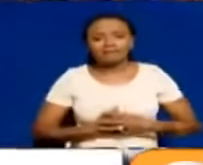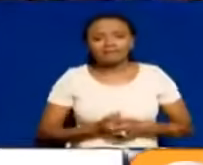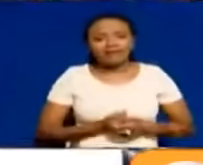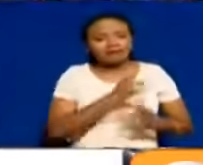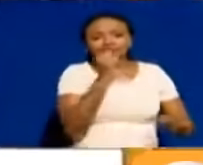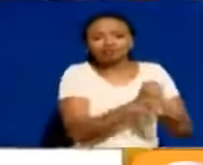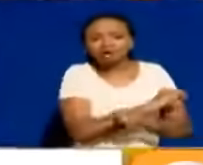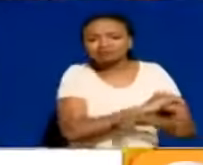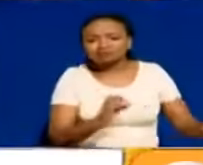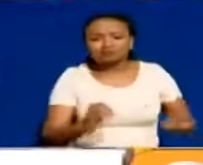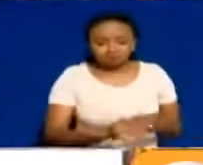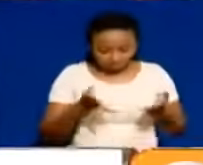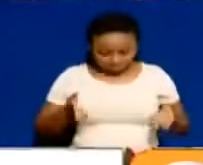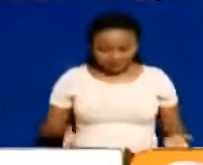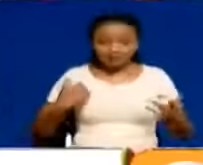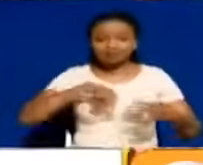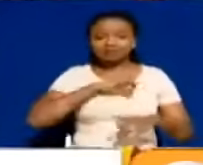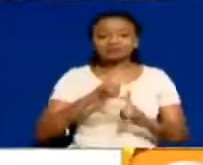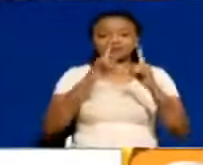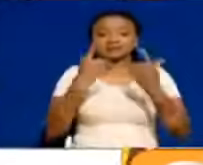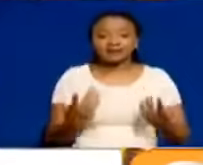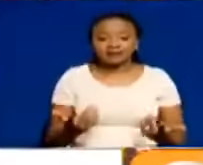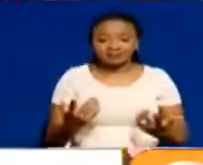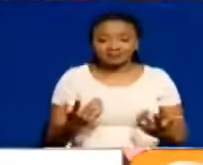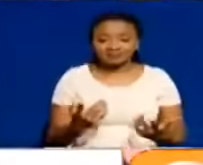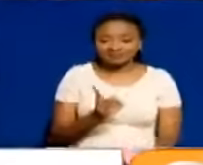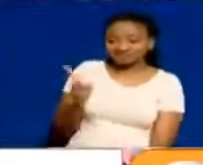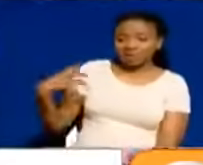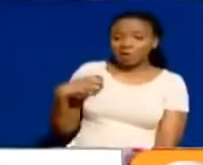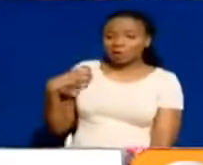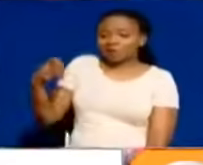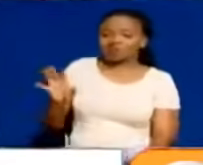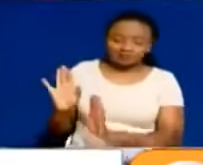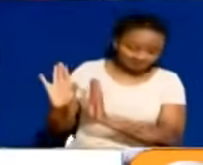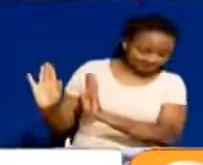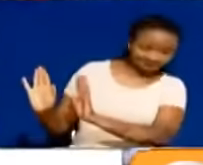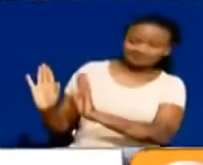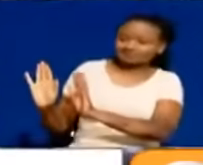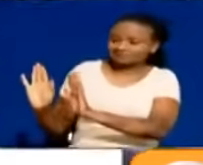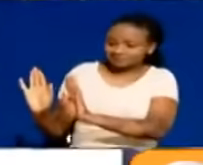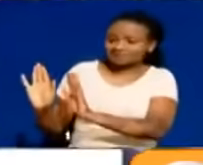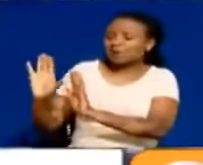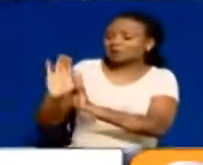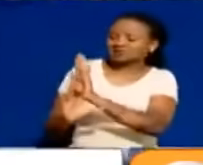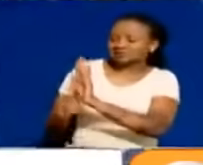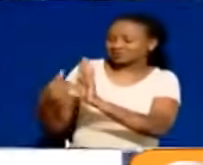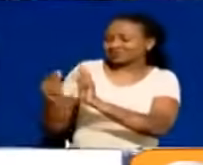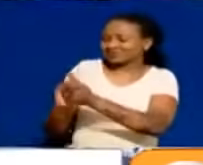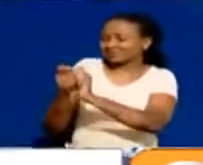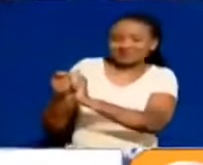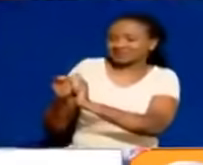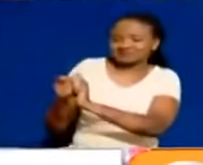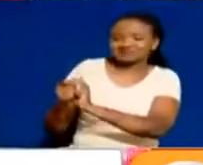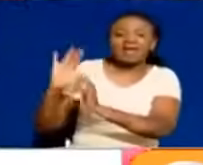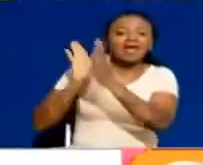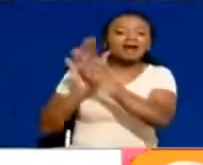Ndio tunasema safari hii hawa wadosi watangoja na kubadilisha katiba.